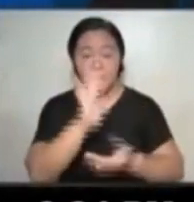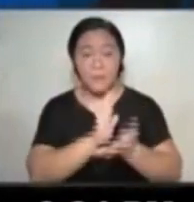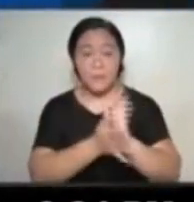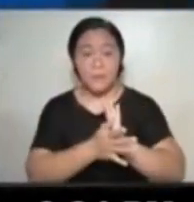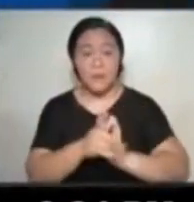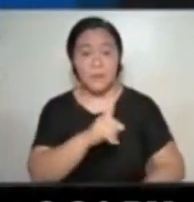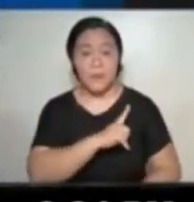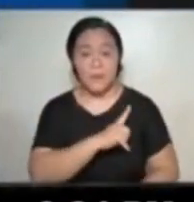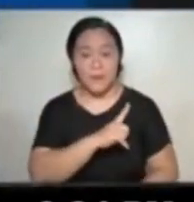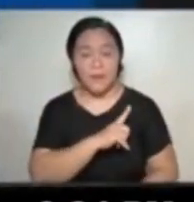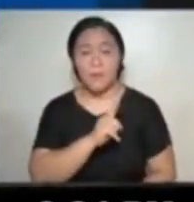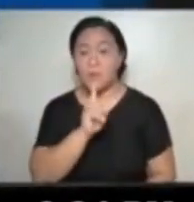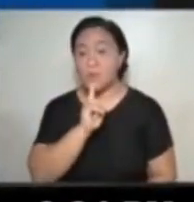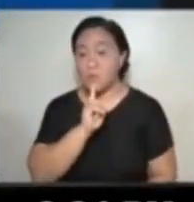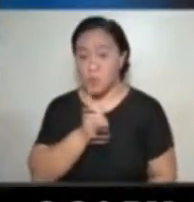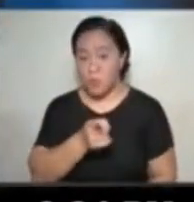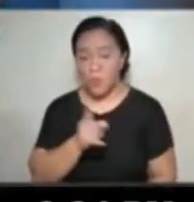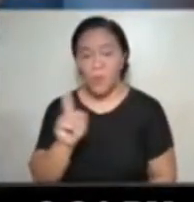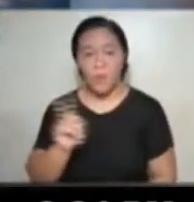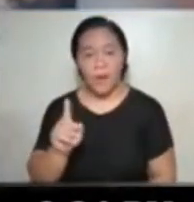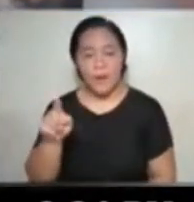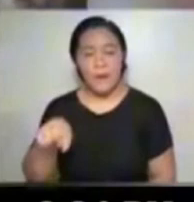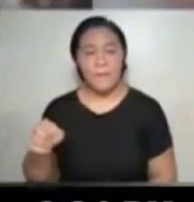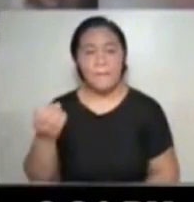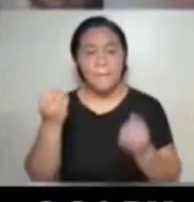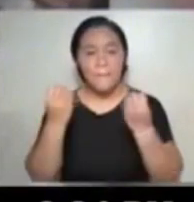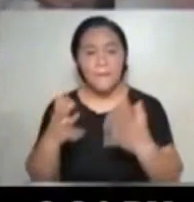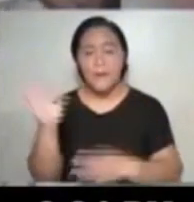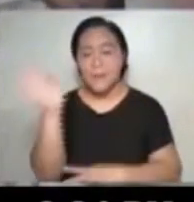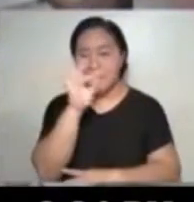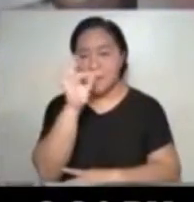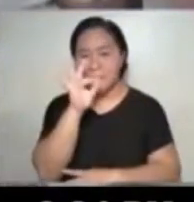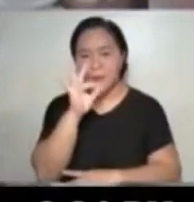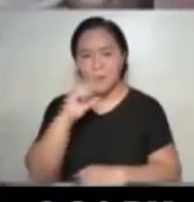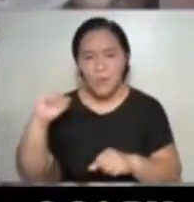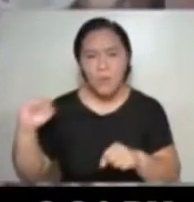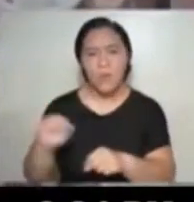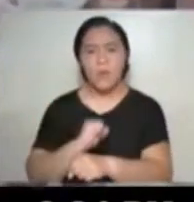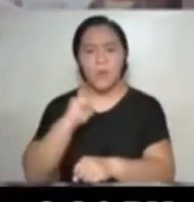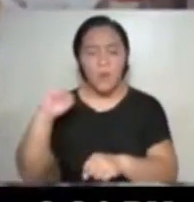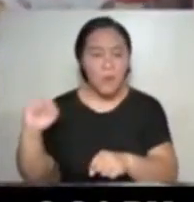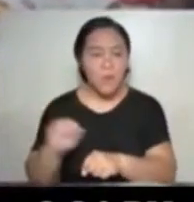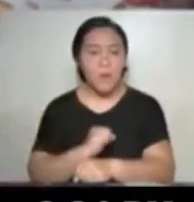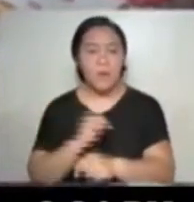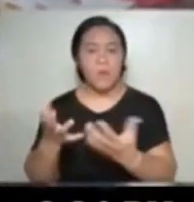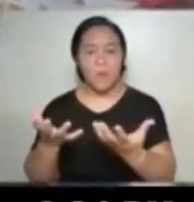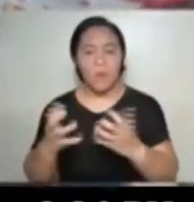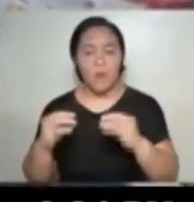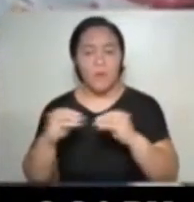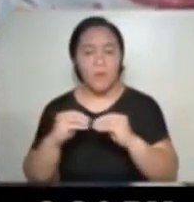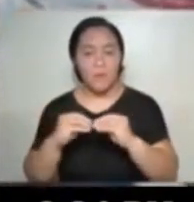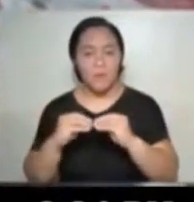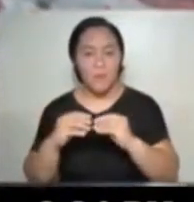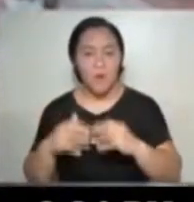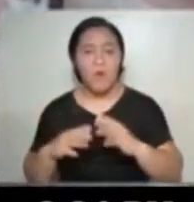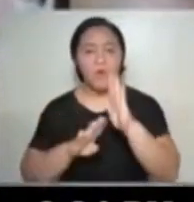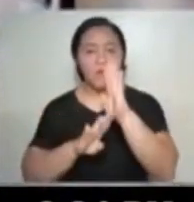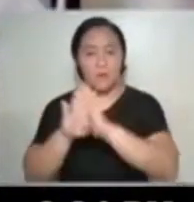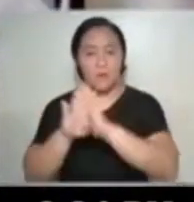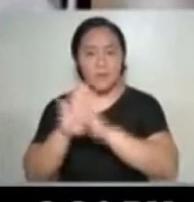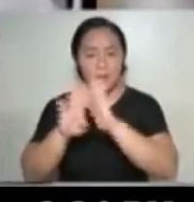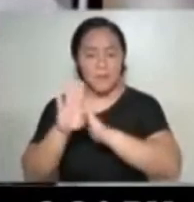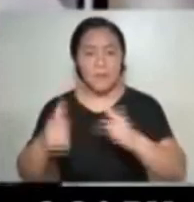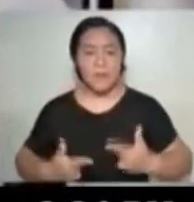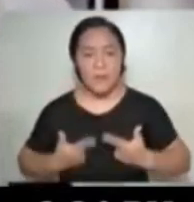reality is Marami naman pong Pilipino ang nagsisikap na umangat ang buhay kumita ng pera pero sadya lamang